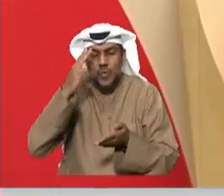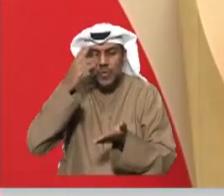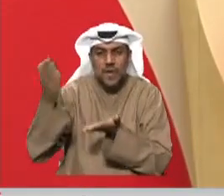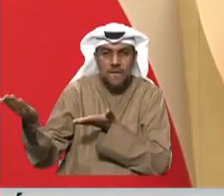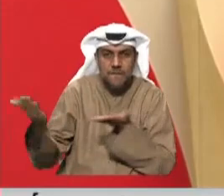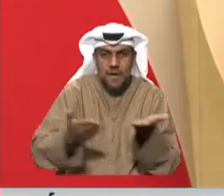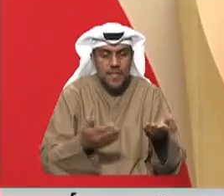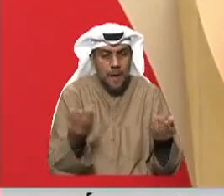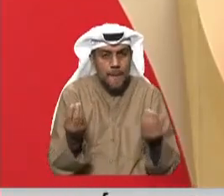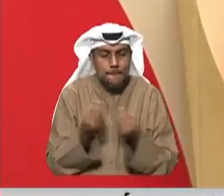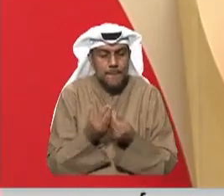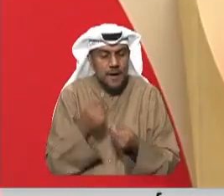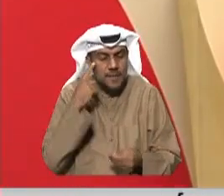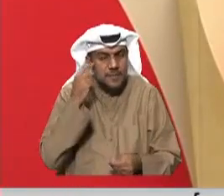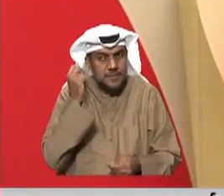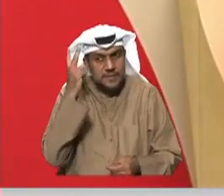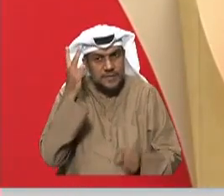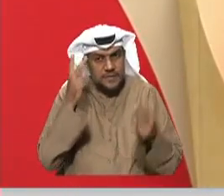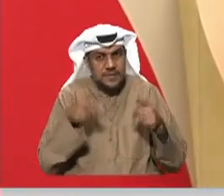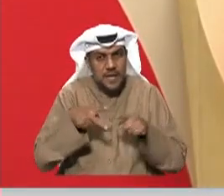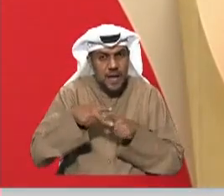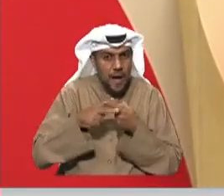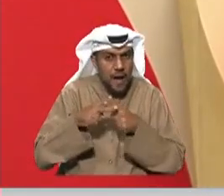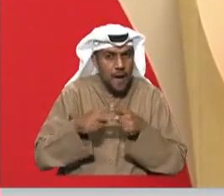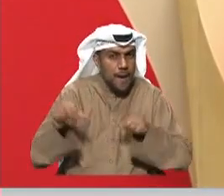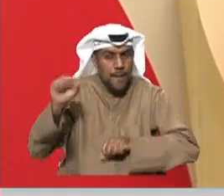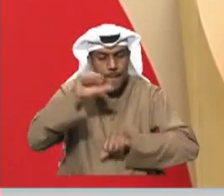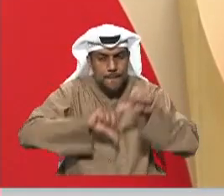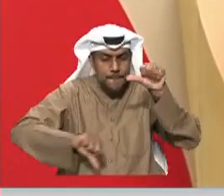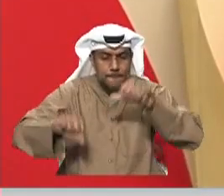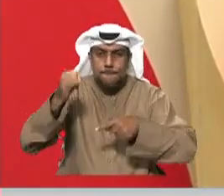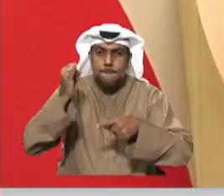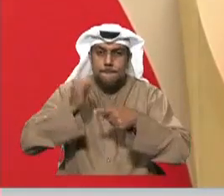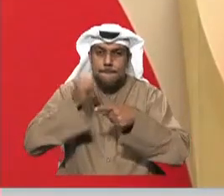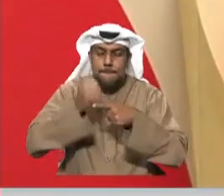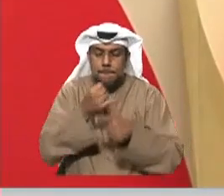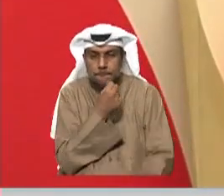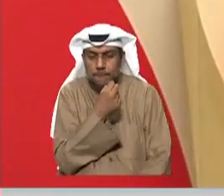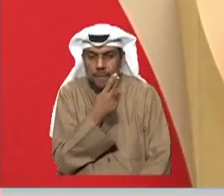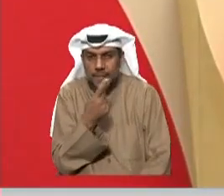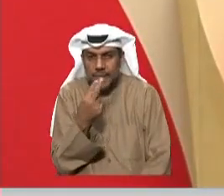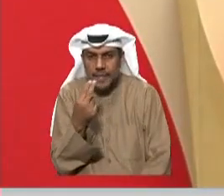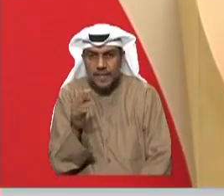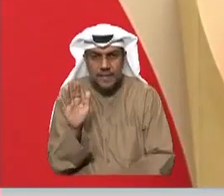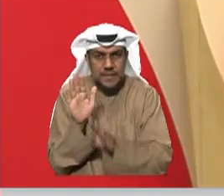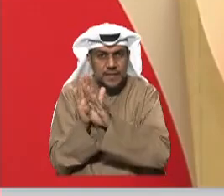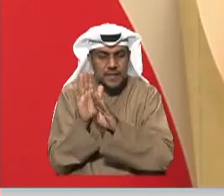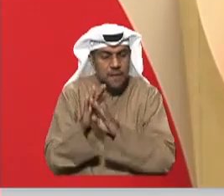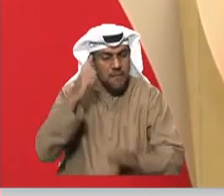صناعة المعادن وتطورها لزيادة مساهمة المنطقة في إمداد معادن